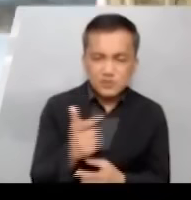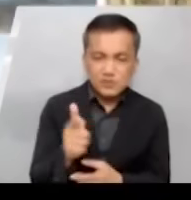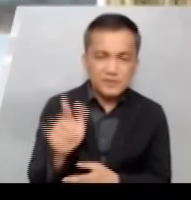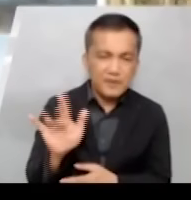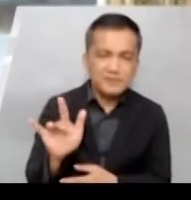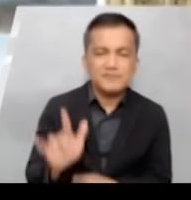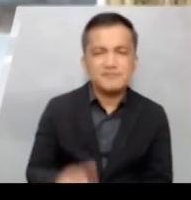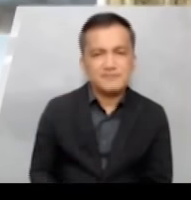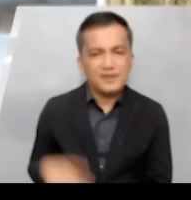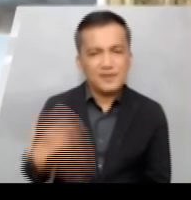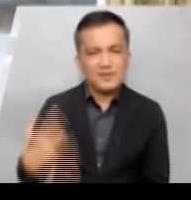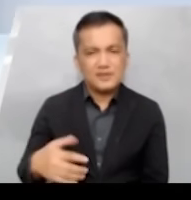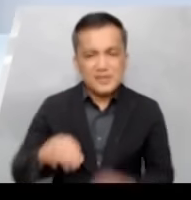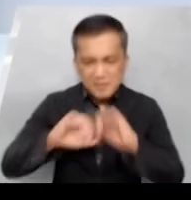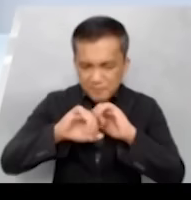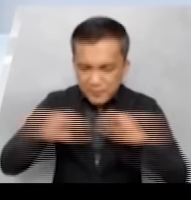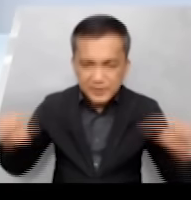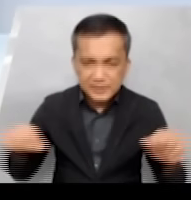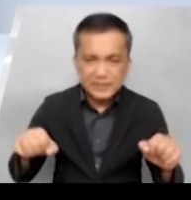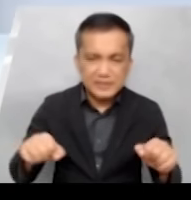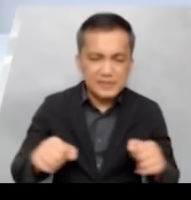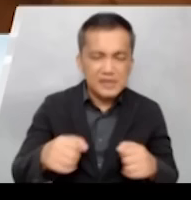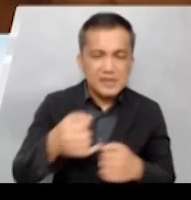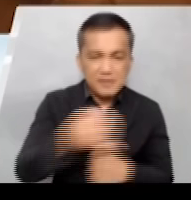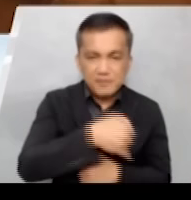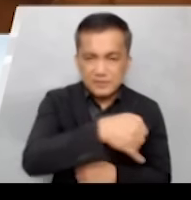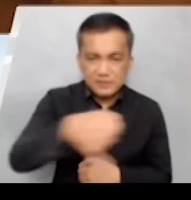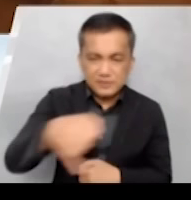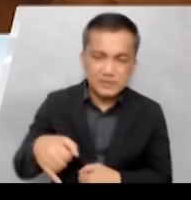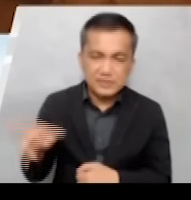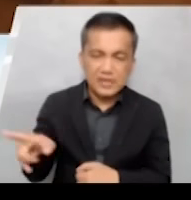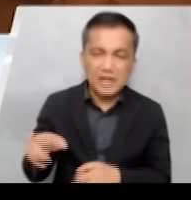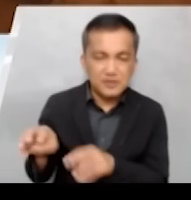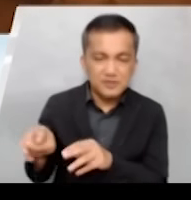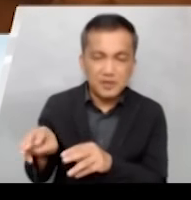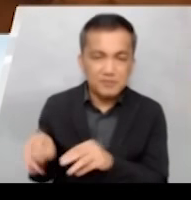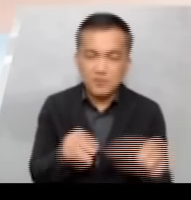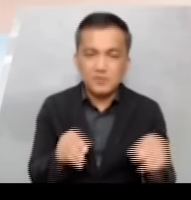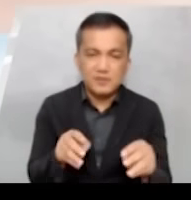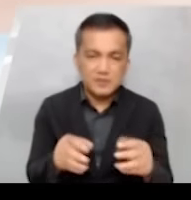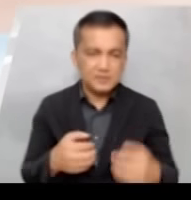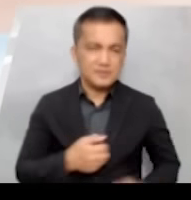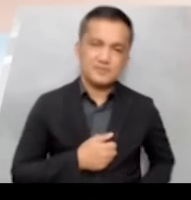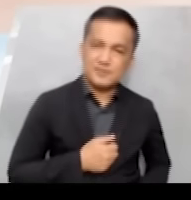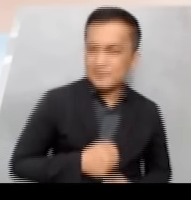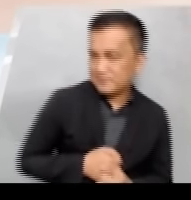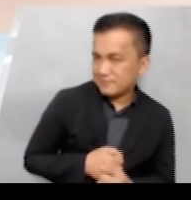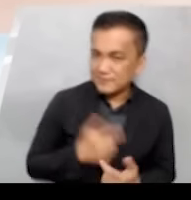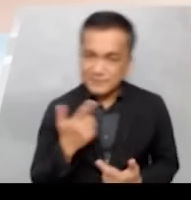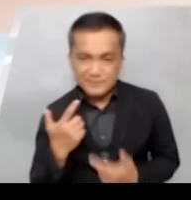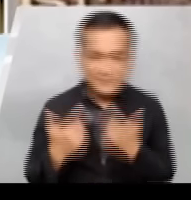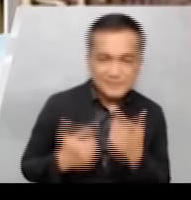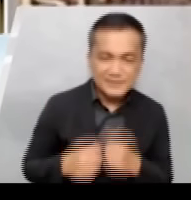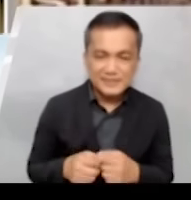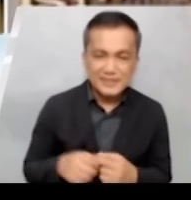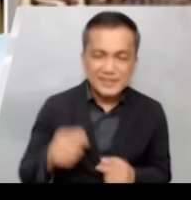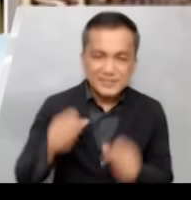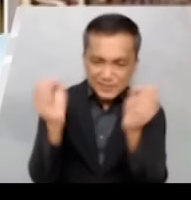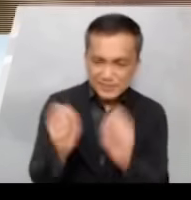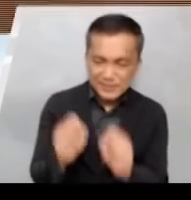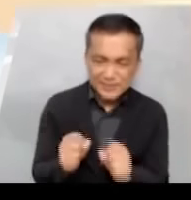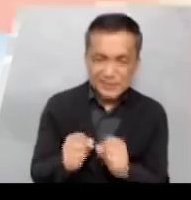Breaking boundaries si Asia's Limitless star sa kanyang move, ang pag-post ng sexy, kadikit ng women empowerment para